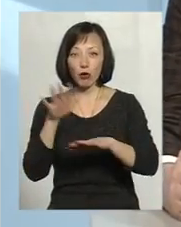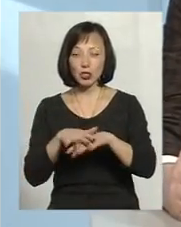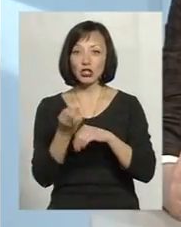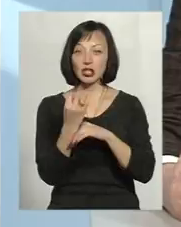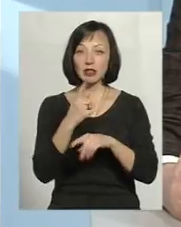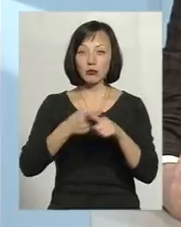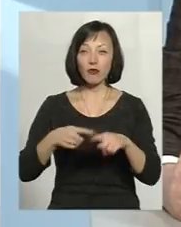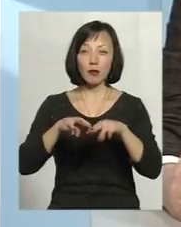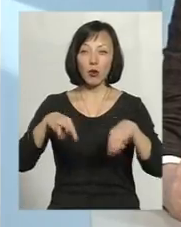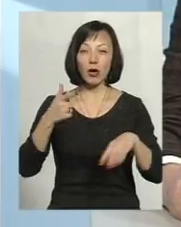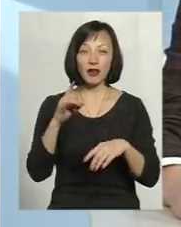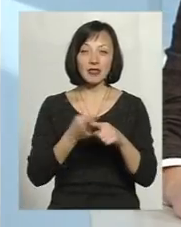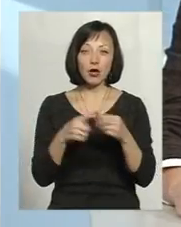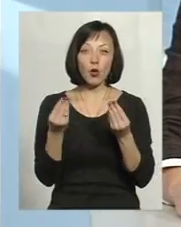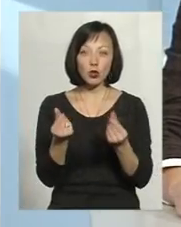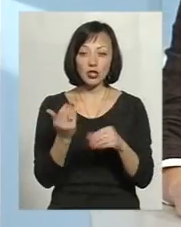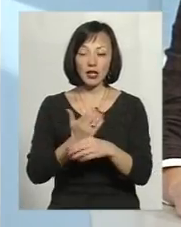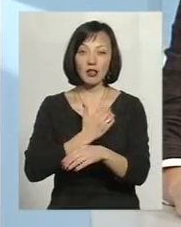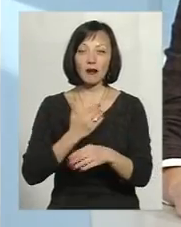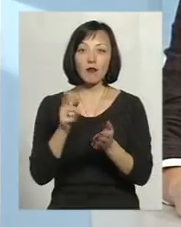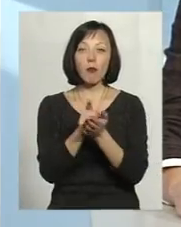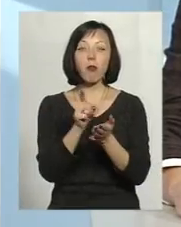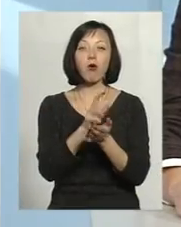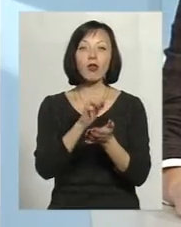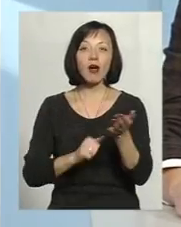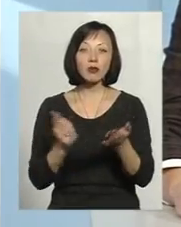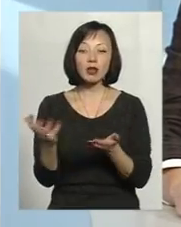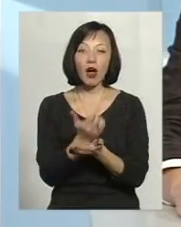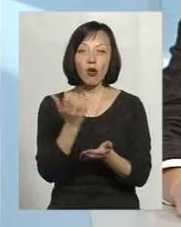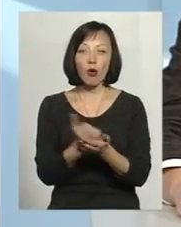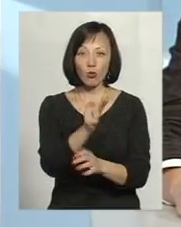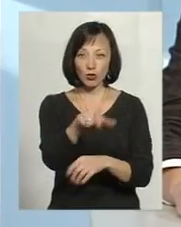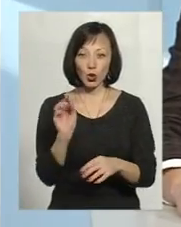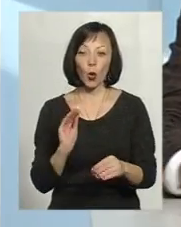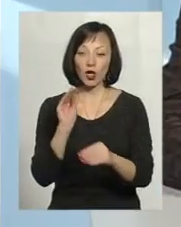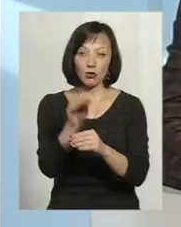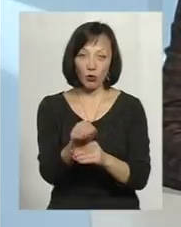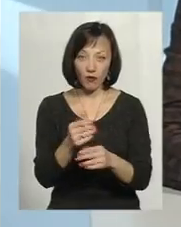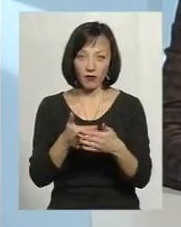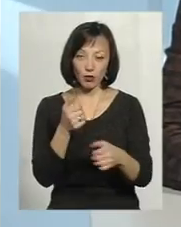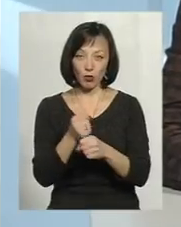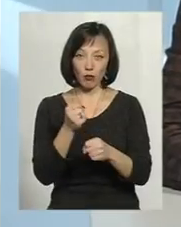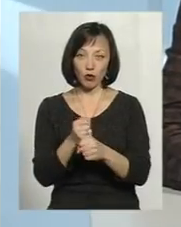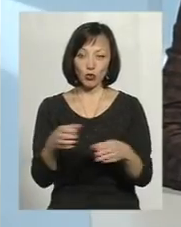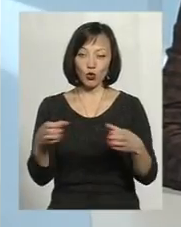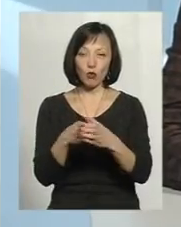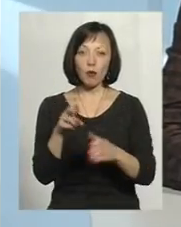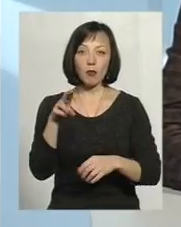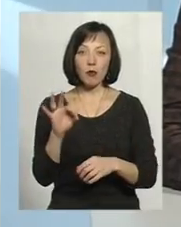гривень станом на сьогодні – це кошти, які надійшло від податку на доходи фізичних осіб додатково від роботи робочої групи